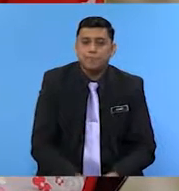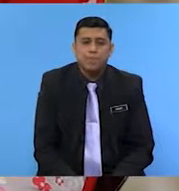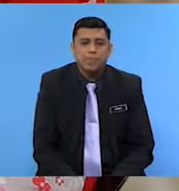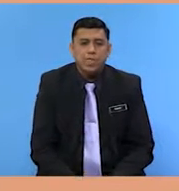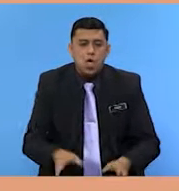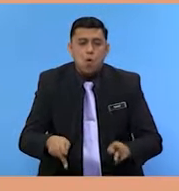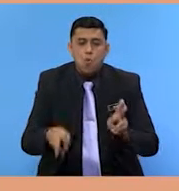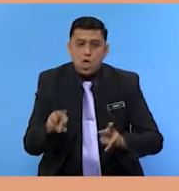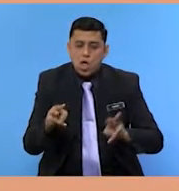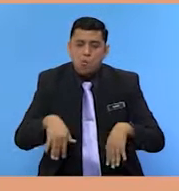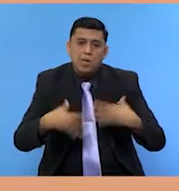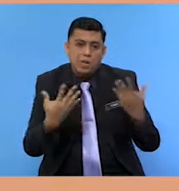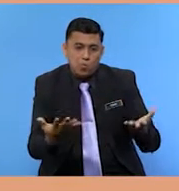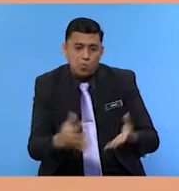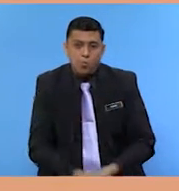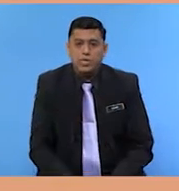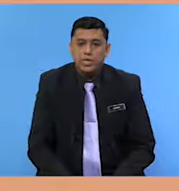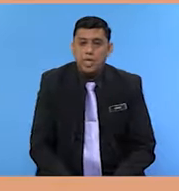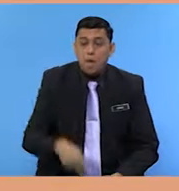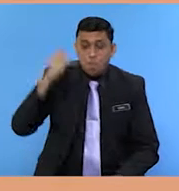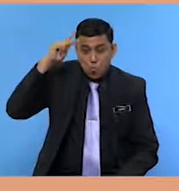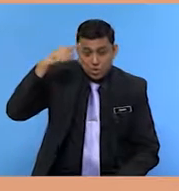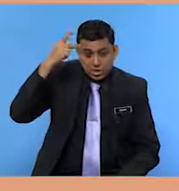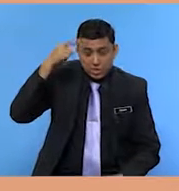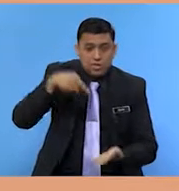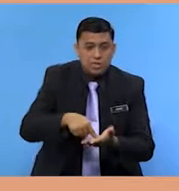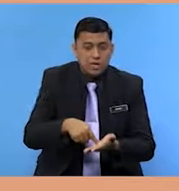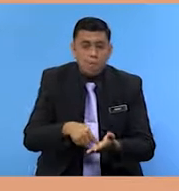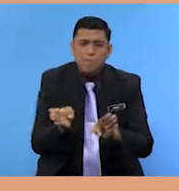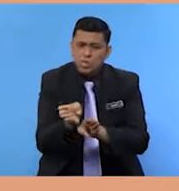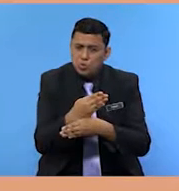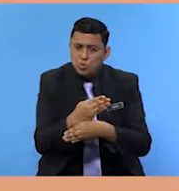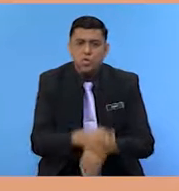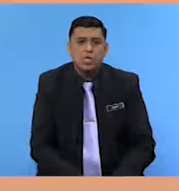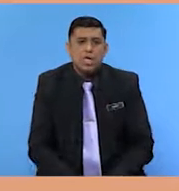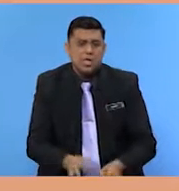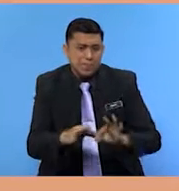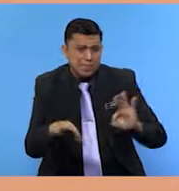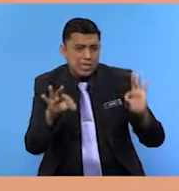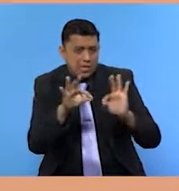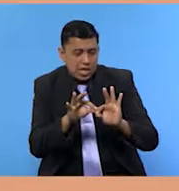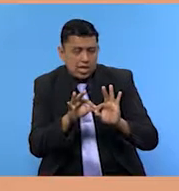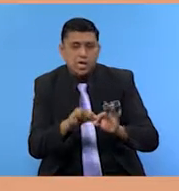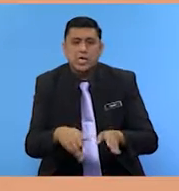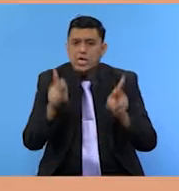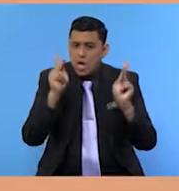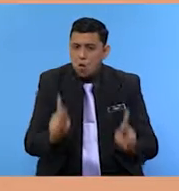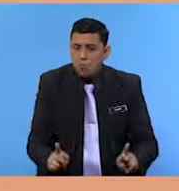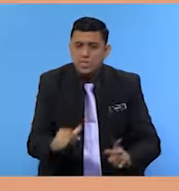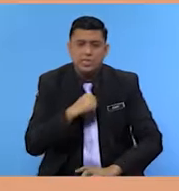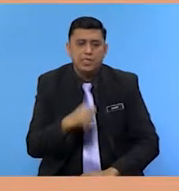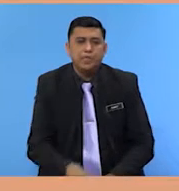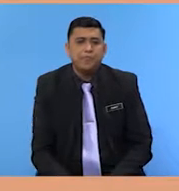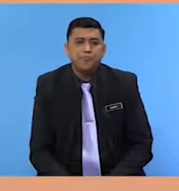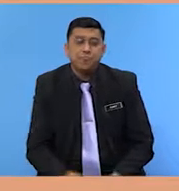Walau bagaimanapun, parti-parti politik yang terbentuk di Malaysia ini dibentuk berasaskan kepentingan kaum masing-masing. Perkara sebegini